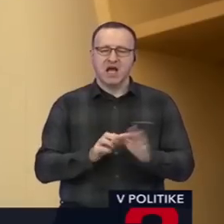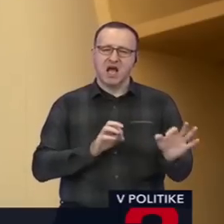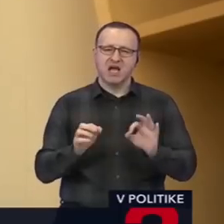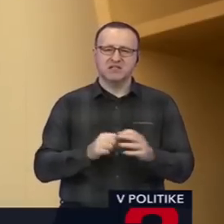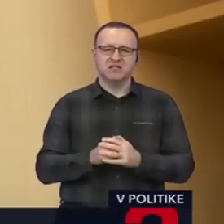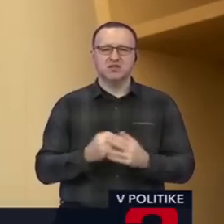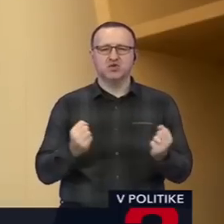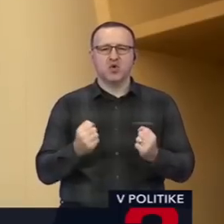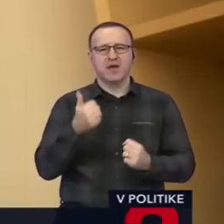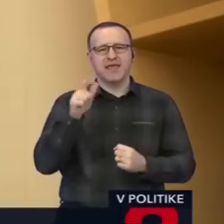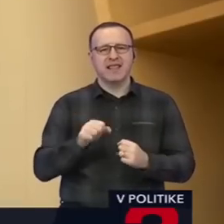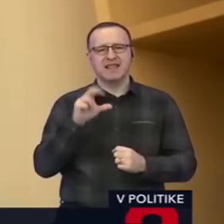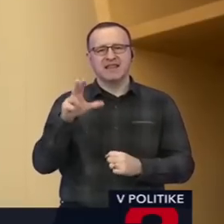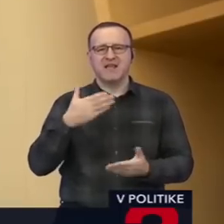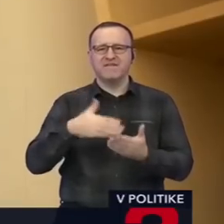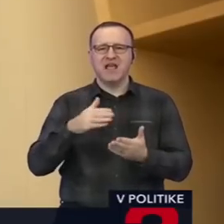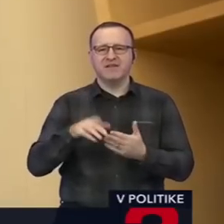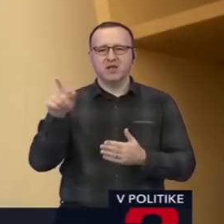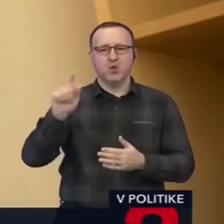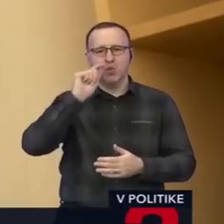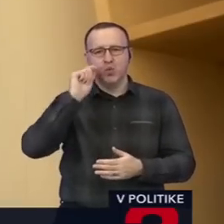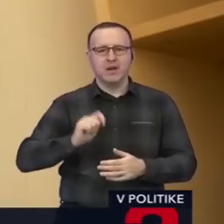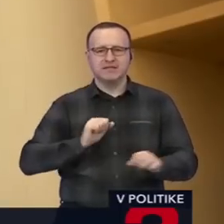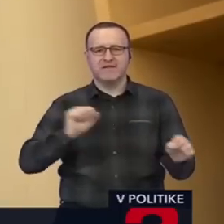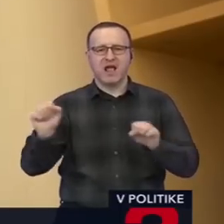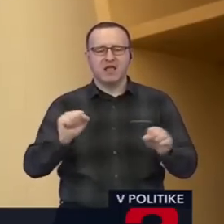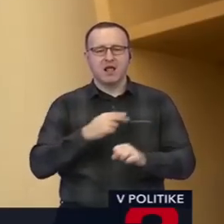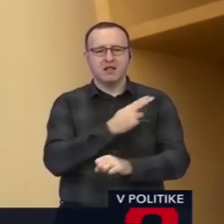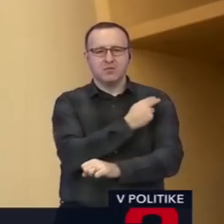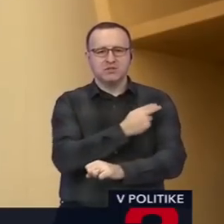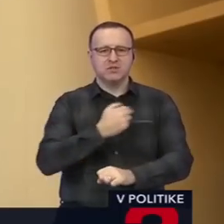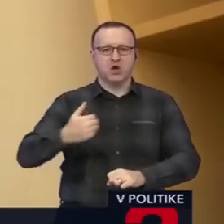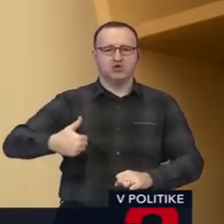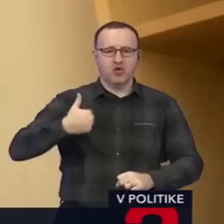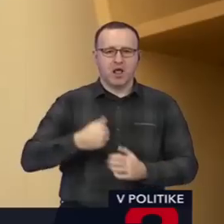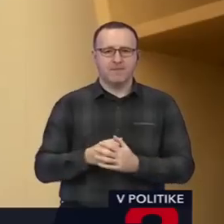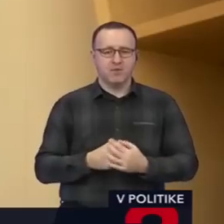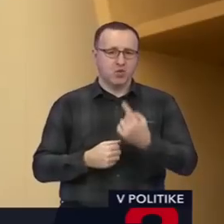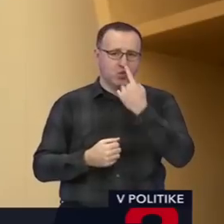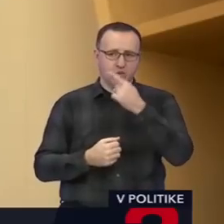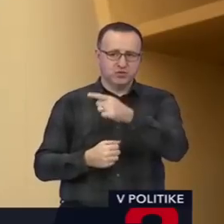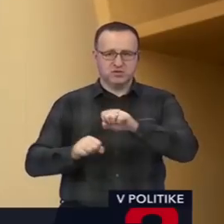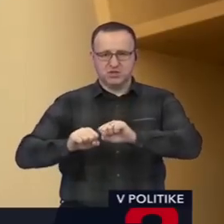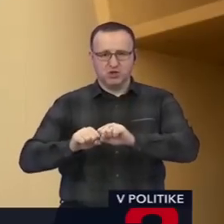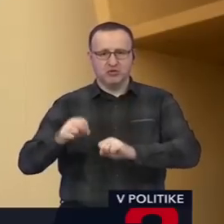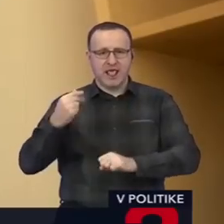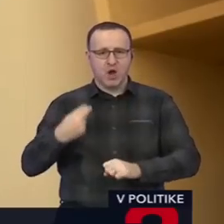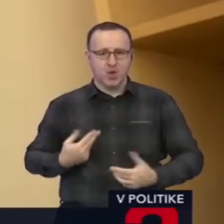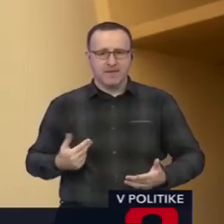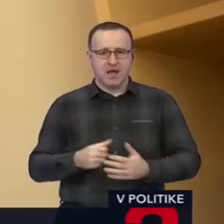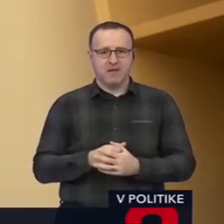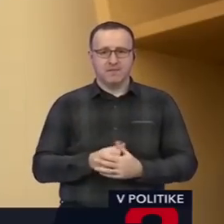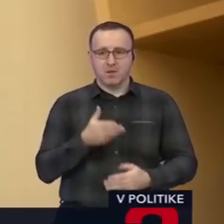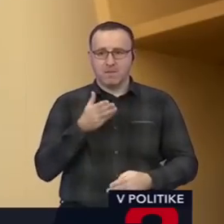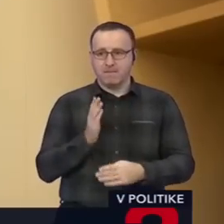tretinu, ak nie viac výdavkov ukrajinskej vlády na nemocnice, školy a tak ďalej, lebo Rusko im zničilo ekonomiku. Kebyže túto pomoc